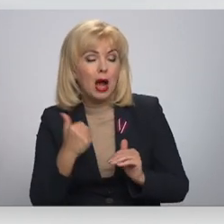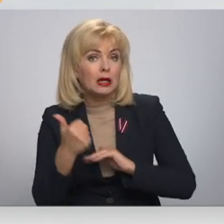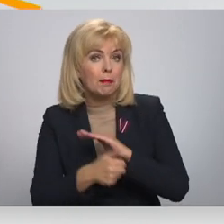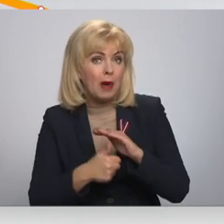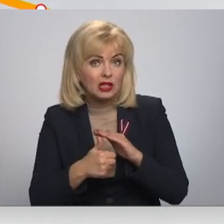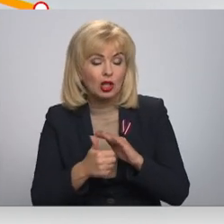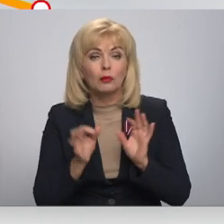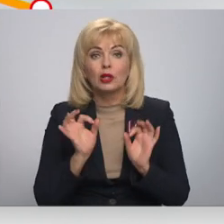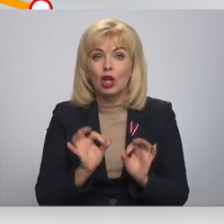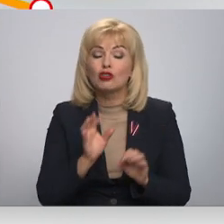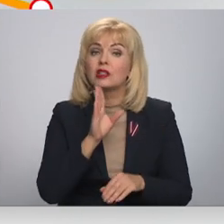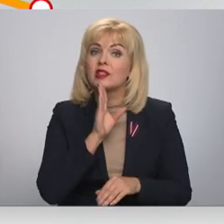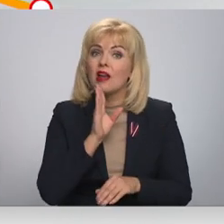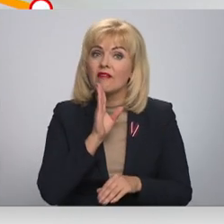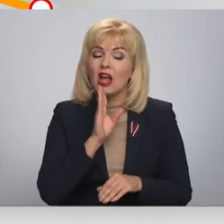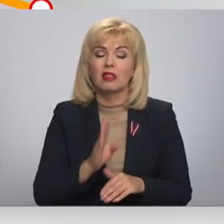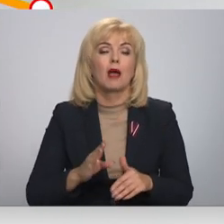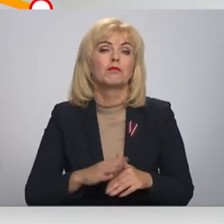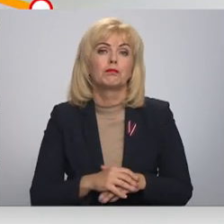rādītāja ir arī sievietēm.